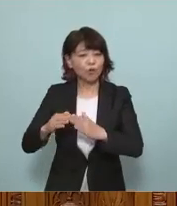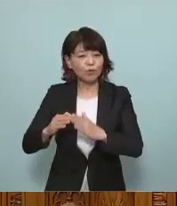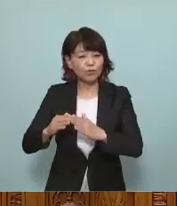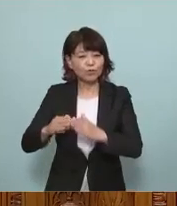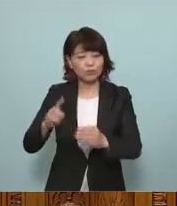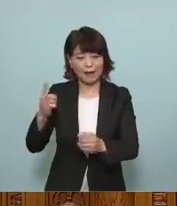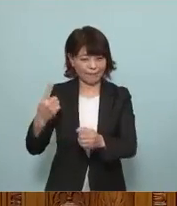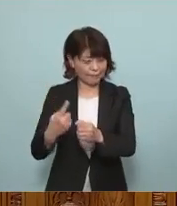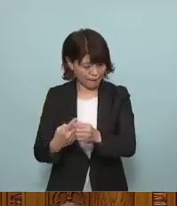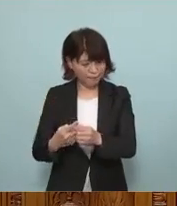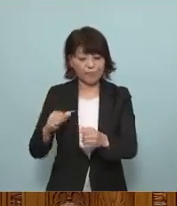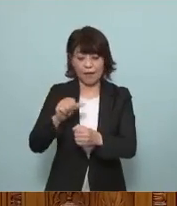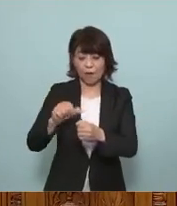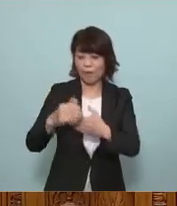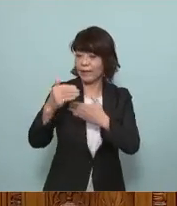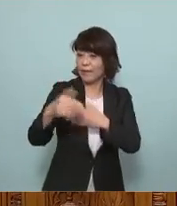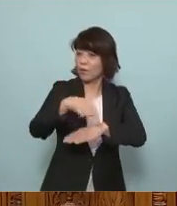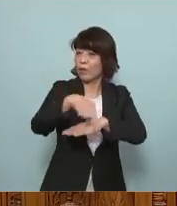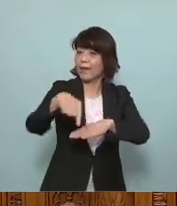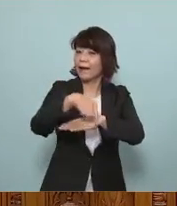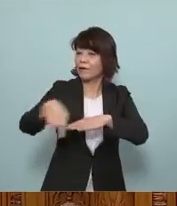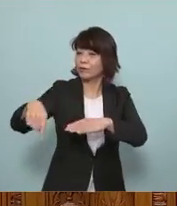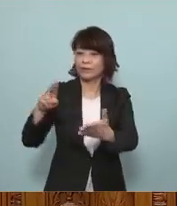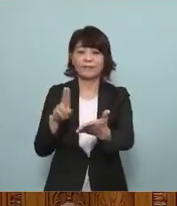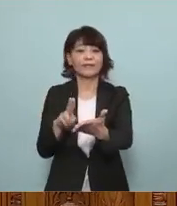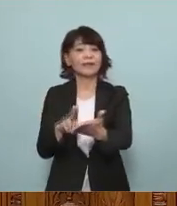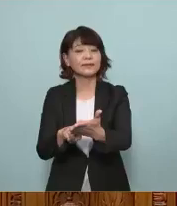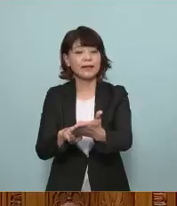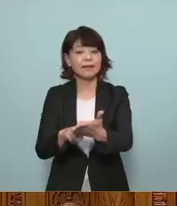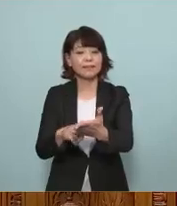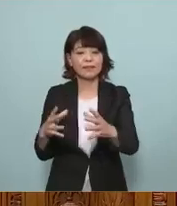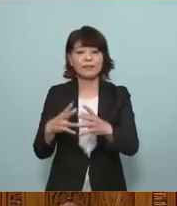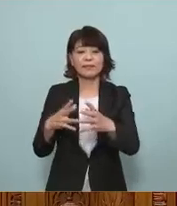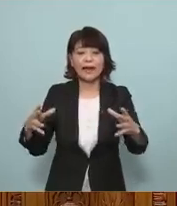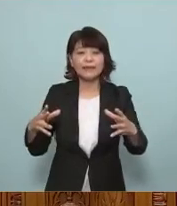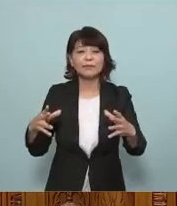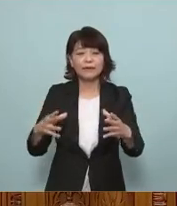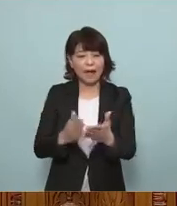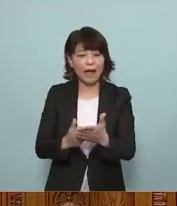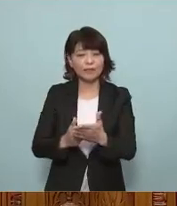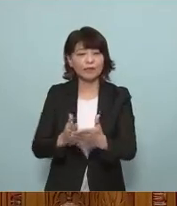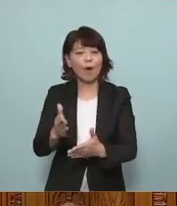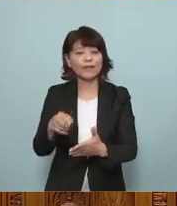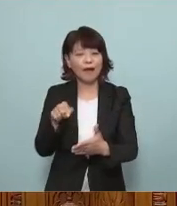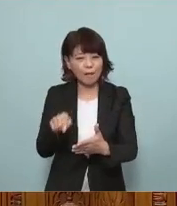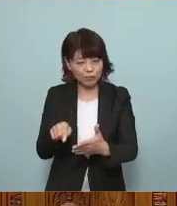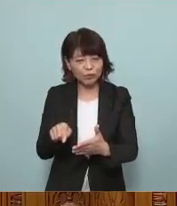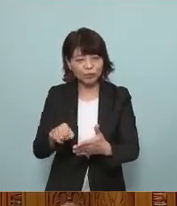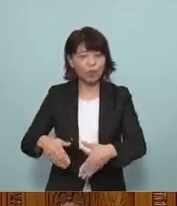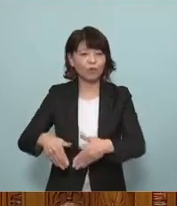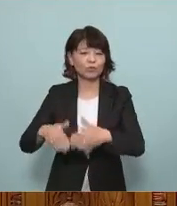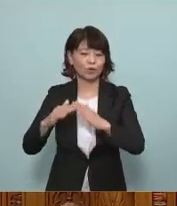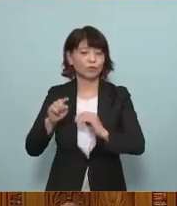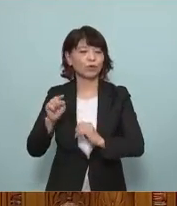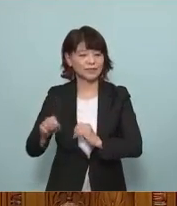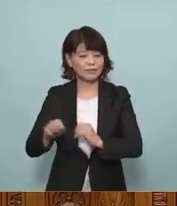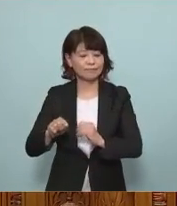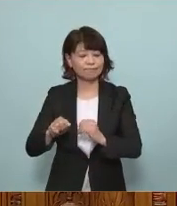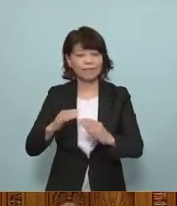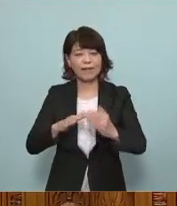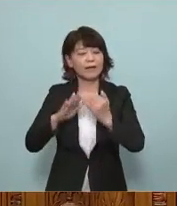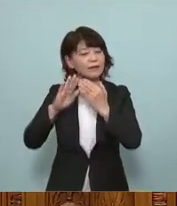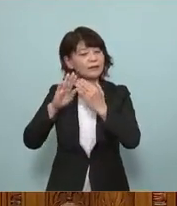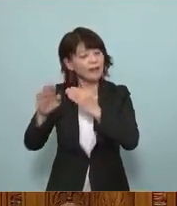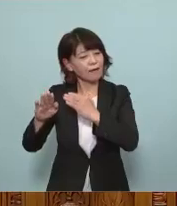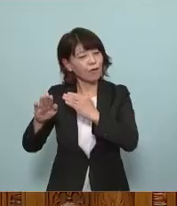し、5カ年計画を設定して大規模なスタートアップの創出に取り組み、戦後の創業期に